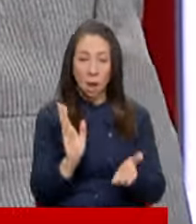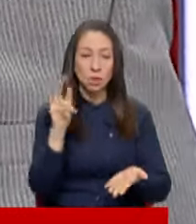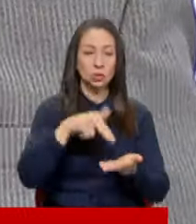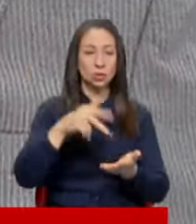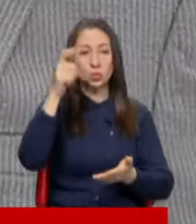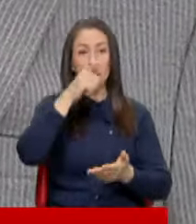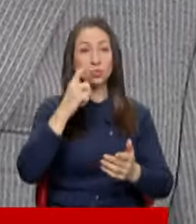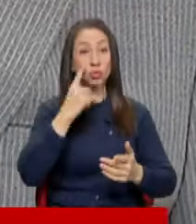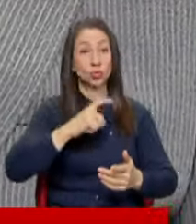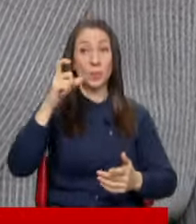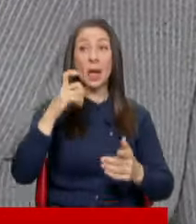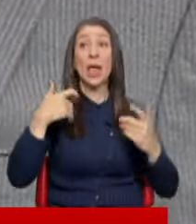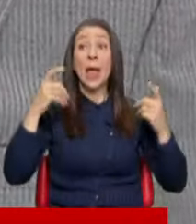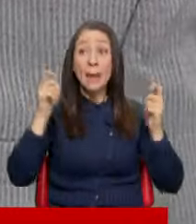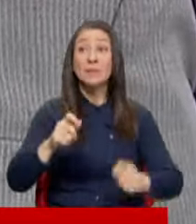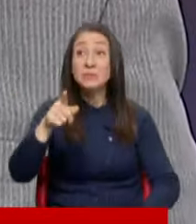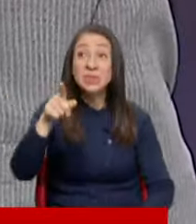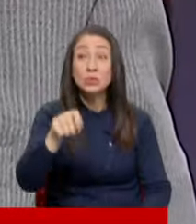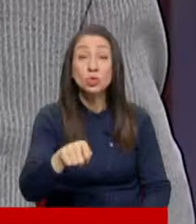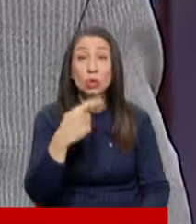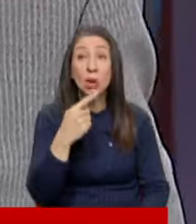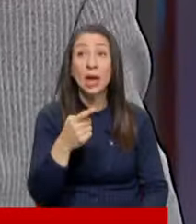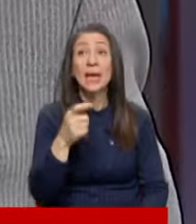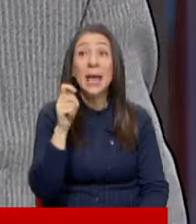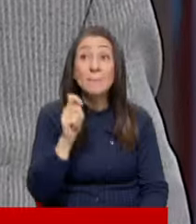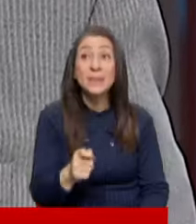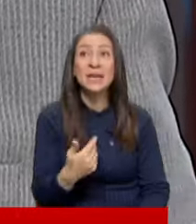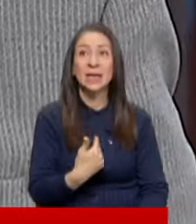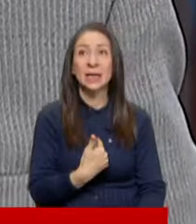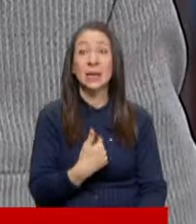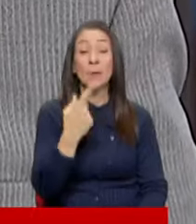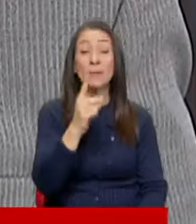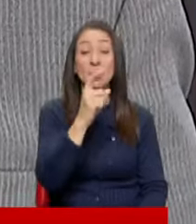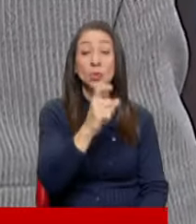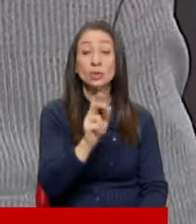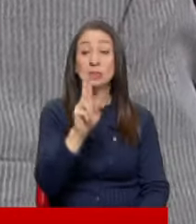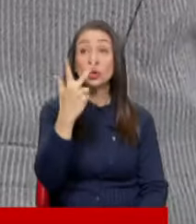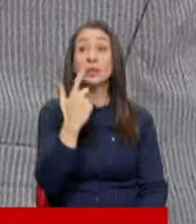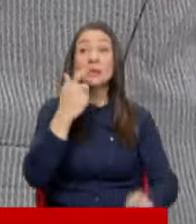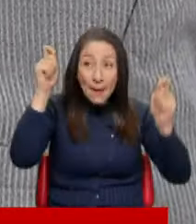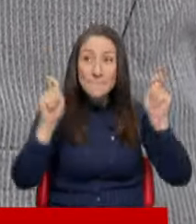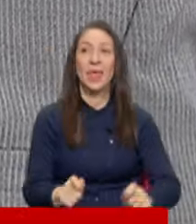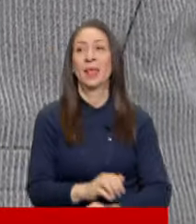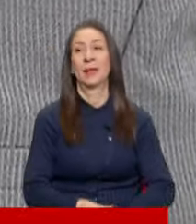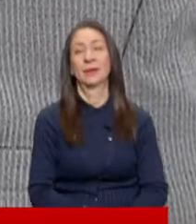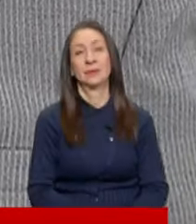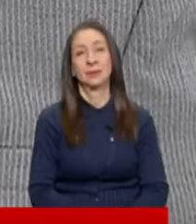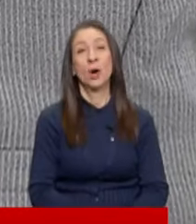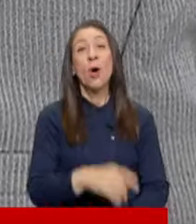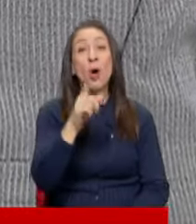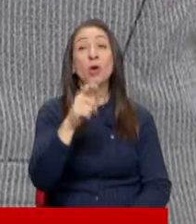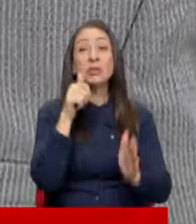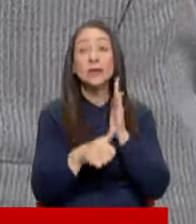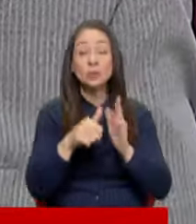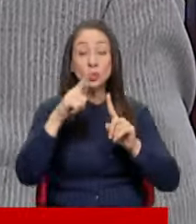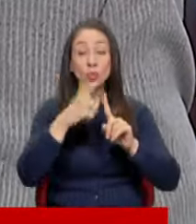ülkenin başkanı yaptınız mı Siz bunu diyor yaptık 1973 yılında yapıldı o gün